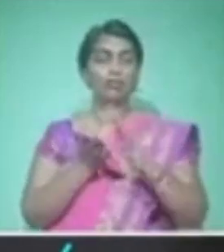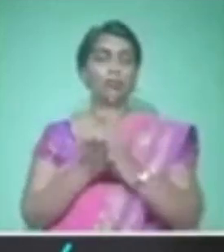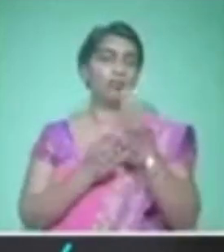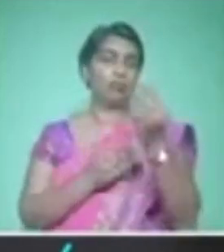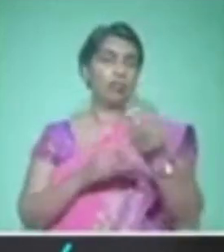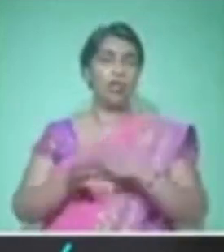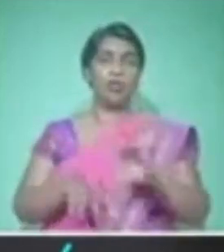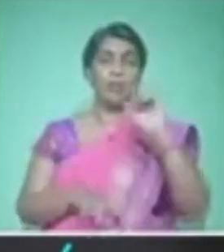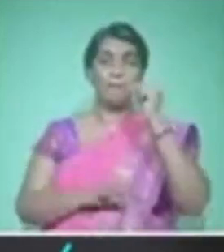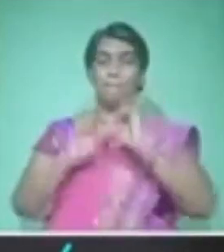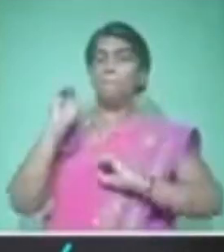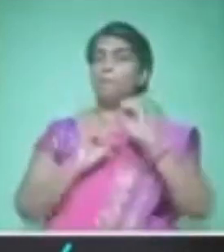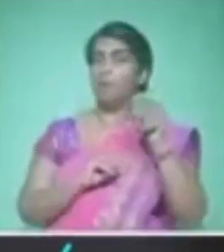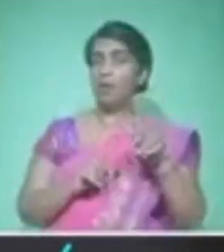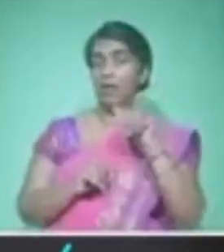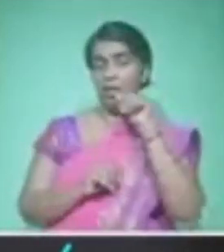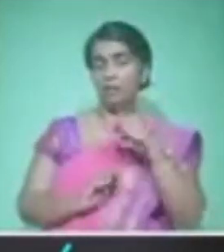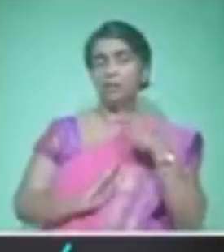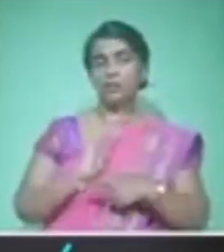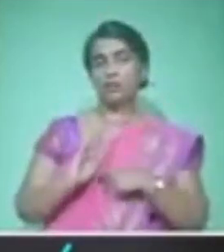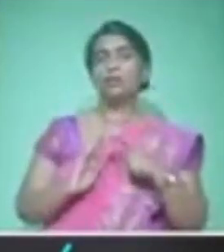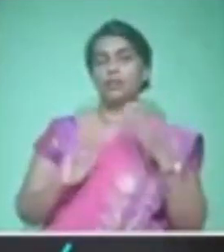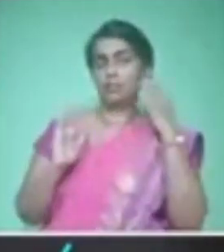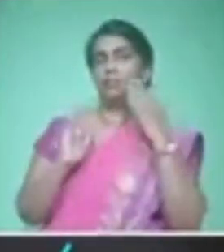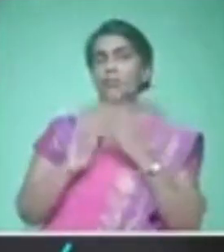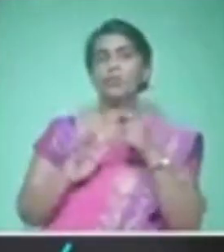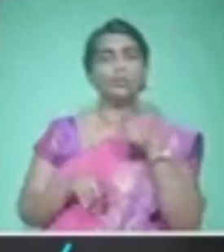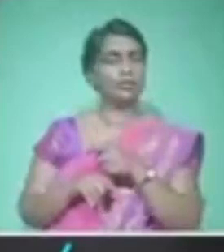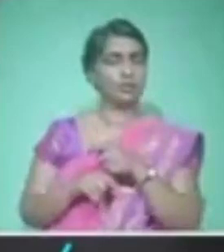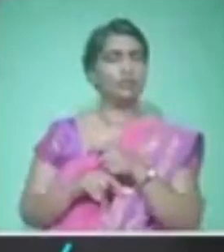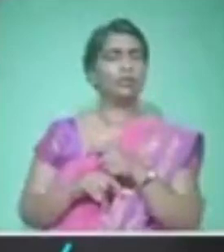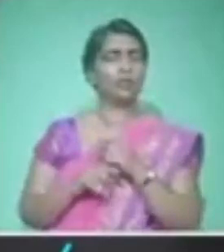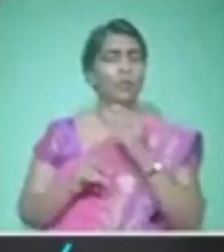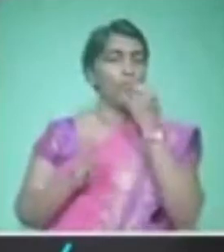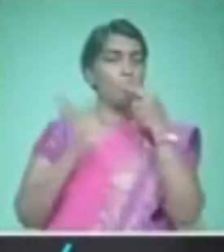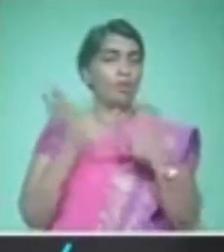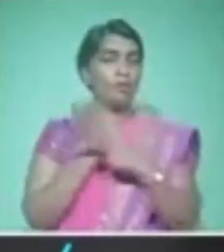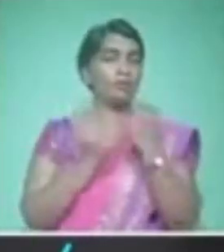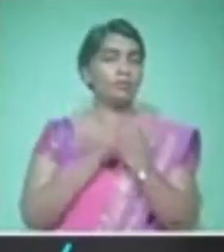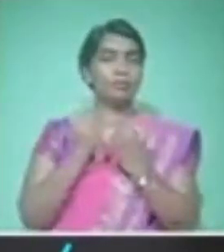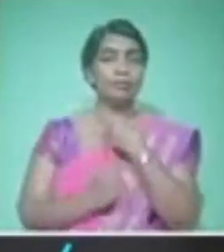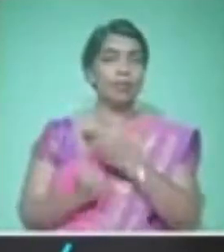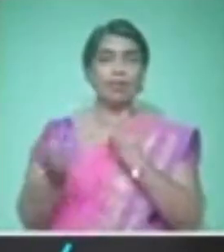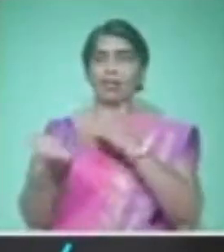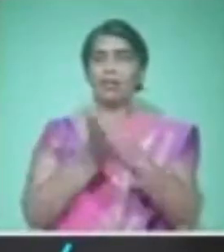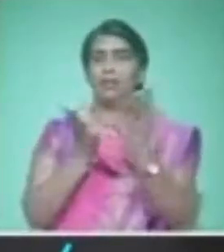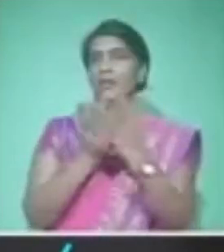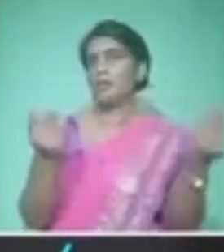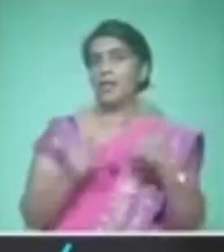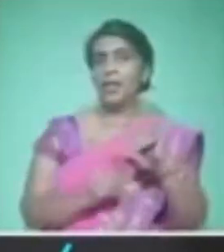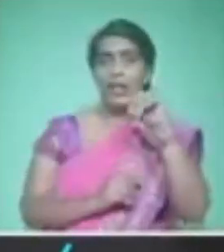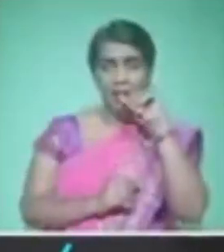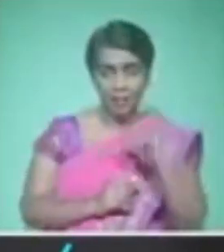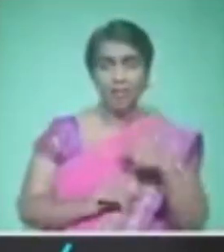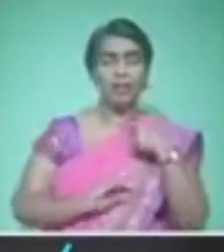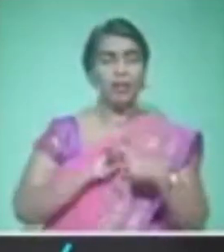යුතුයි කියලා දරුවන්ට. ඉතින් ඕක තමයි ඇත්තටම රටේ තියෙන තත්වය. එතකොට මේක සමෘද්ධිය හදා මේක විසඳන්න බෑ. ඇත්ත කතාව ඇවිල්ලා